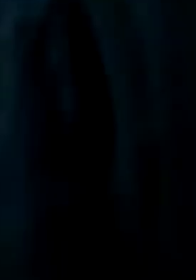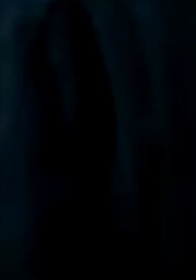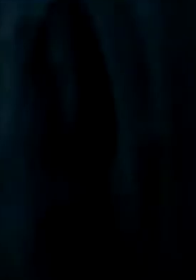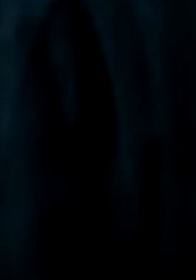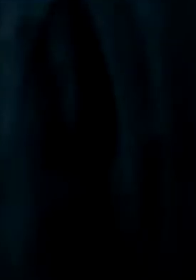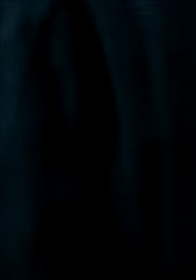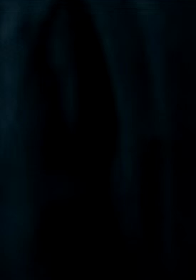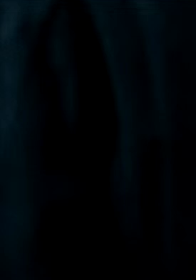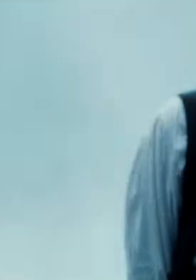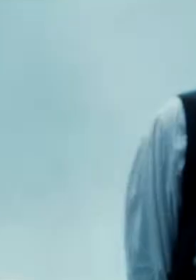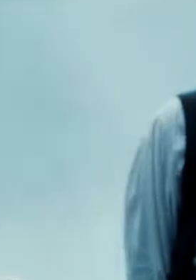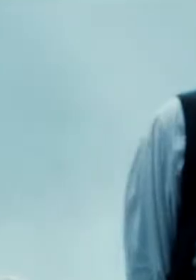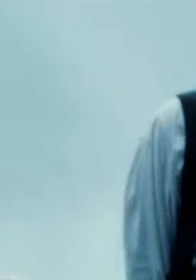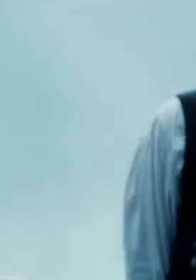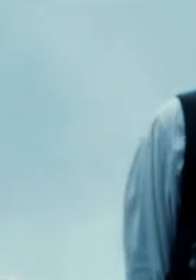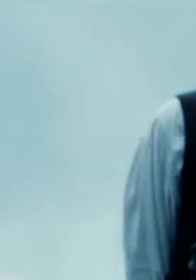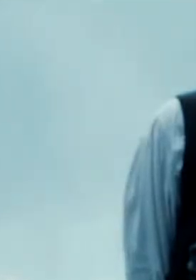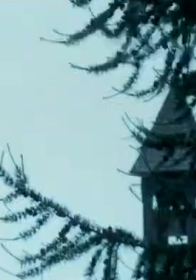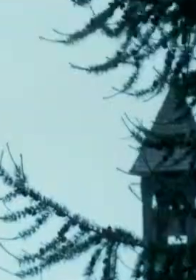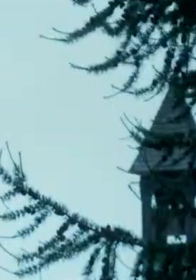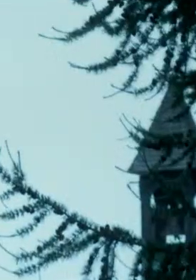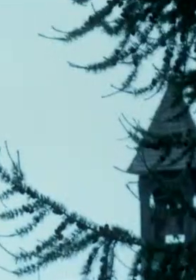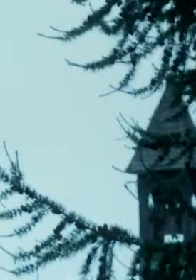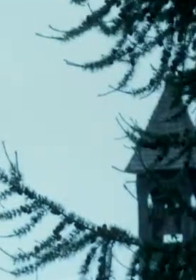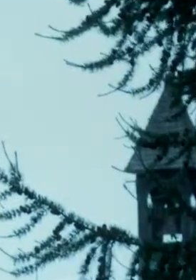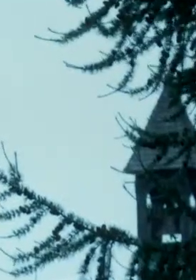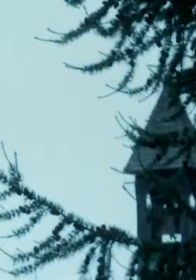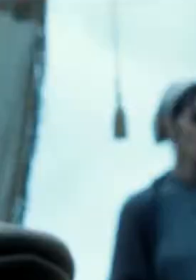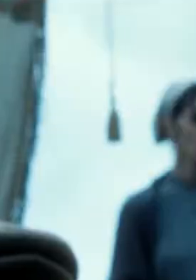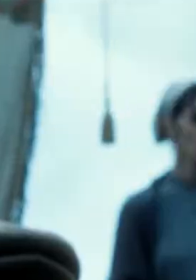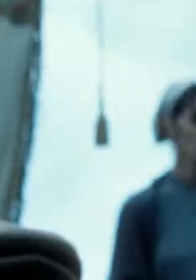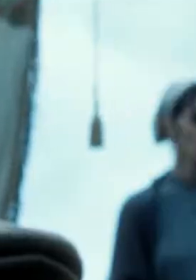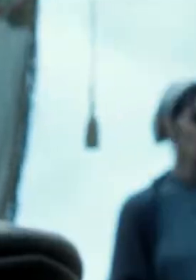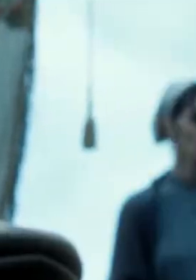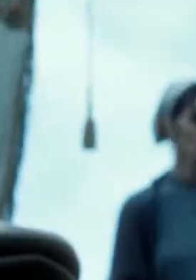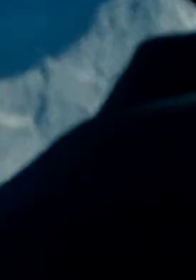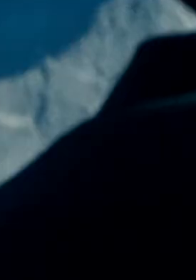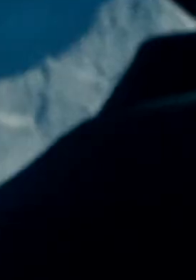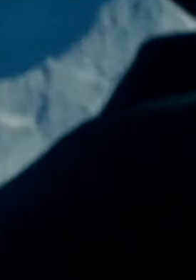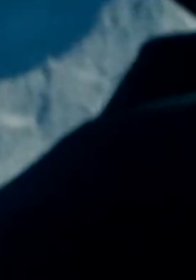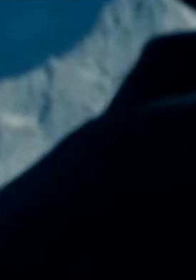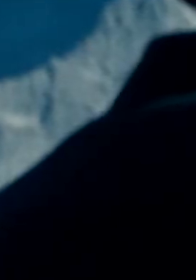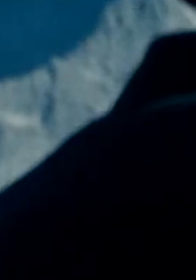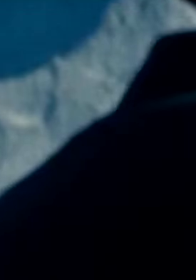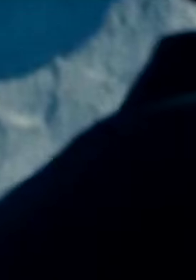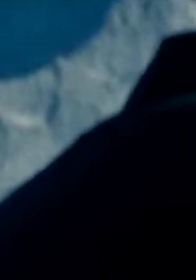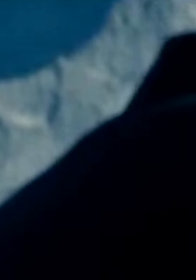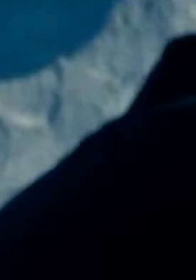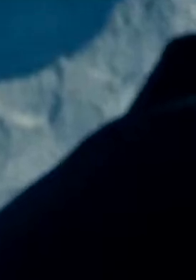Ringraziamo la Madonna delle Nevi, a lei cantiamo la gioia della liberazione da questa guerra dolorosa.